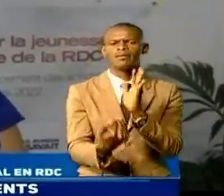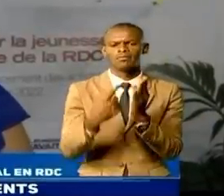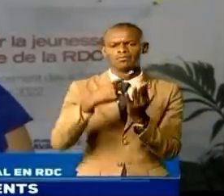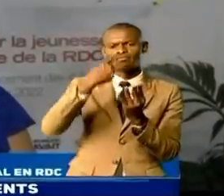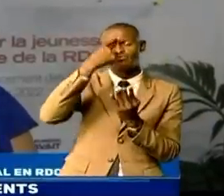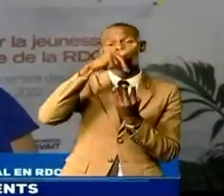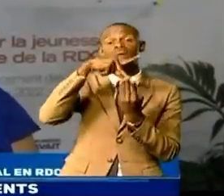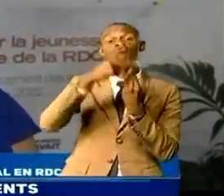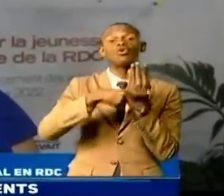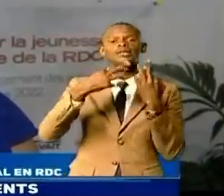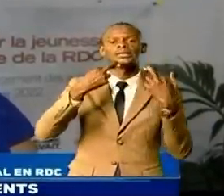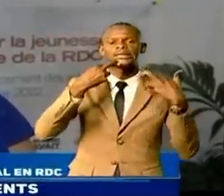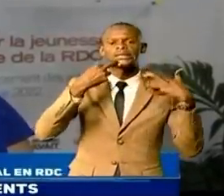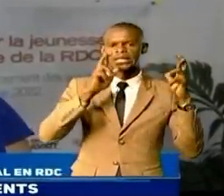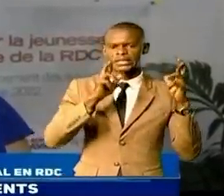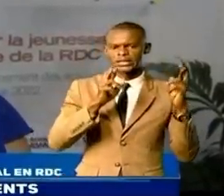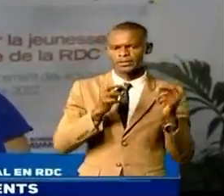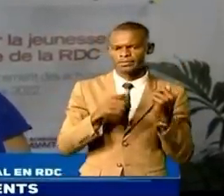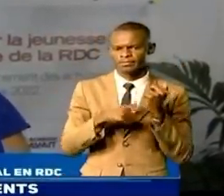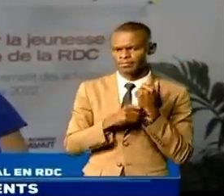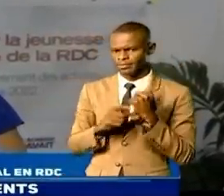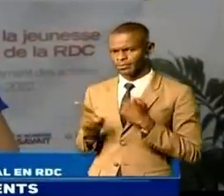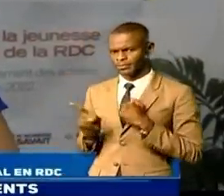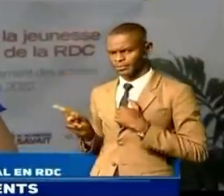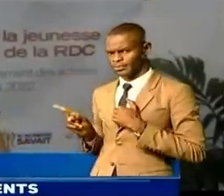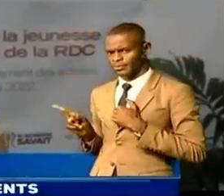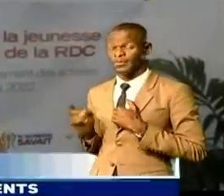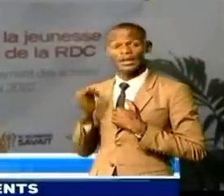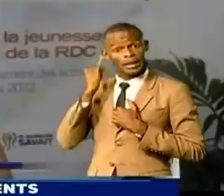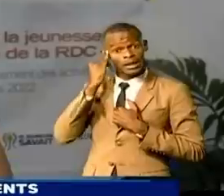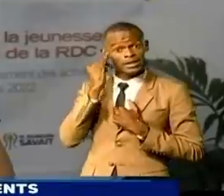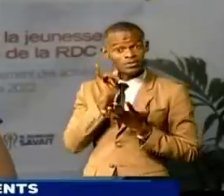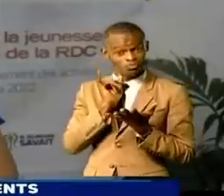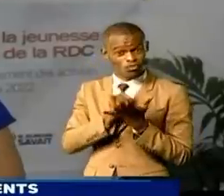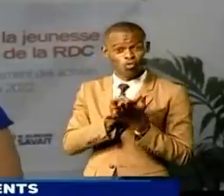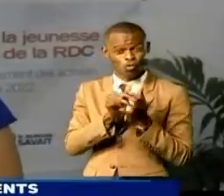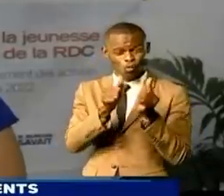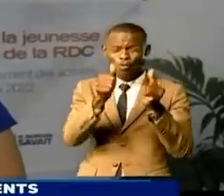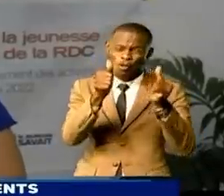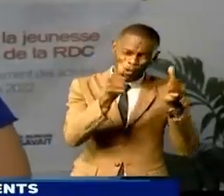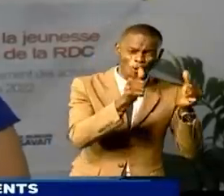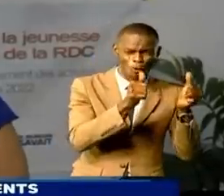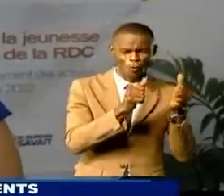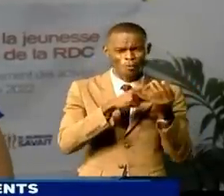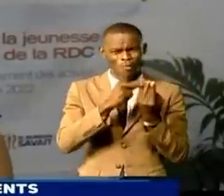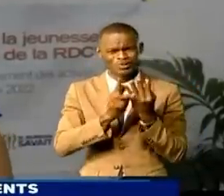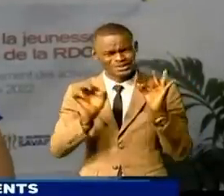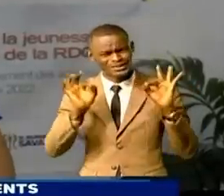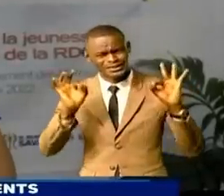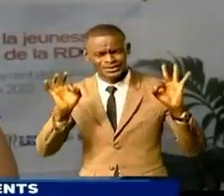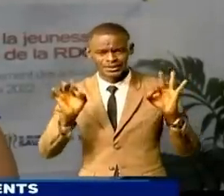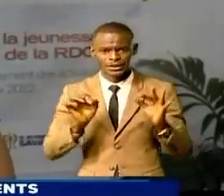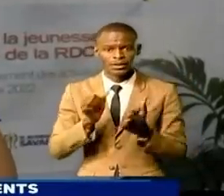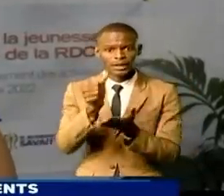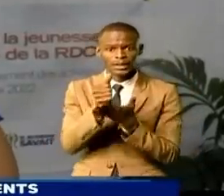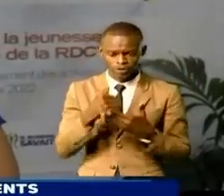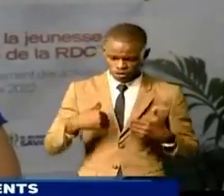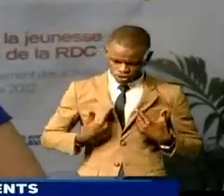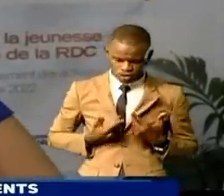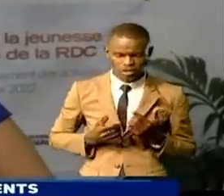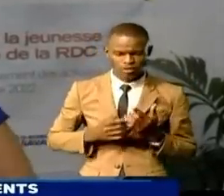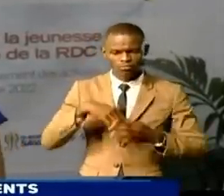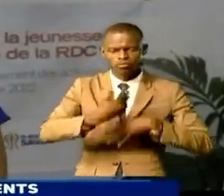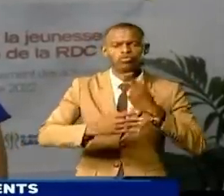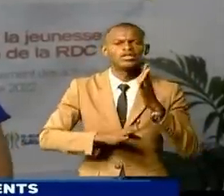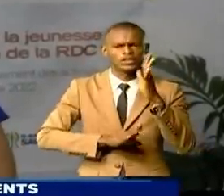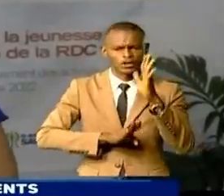projet qui a pour objectif de soutenir la jeunesse talentueuse de la RDC. Ça s'inscrit et dans la priorité du gouvernement et dans la